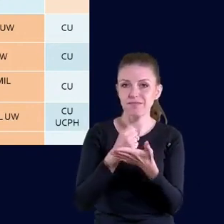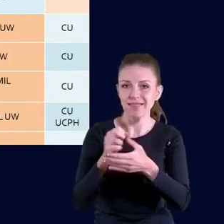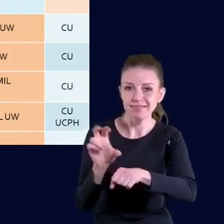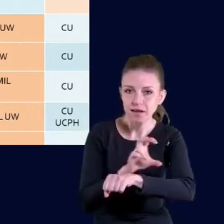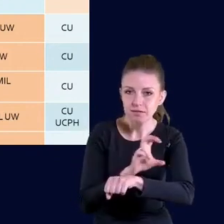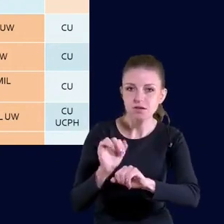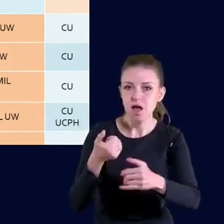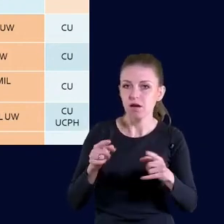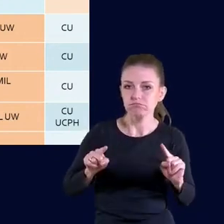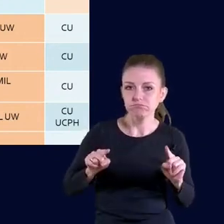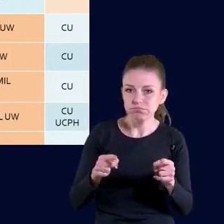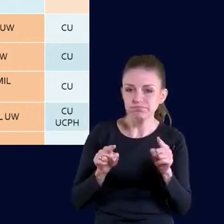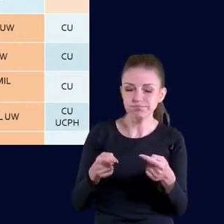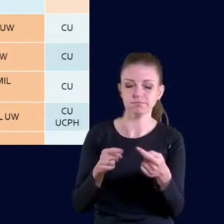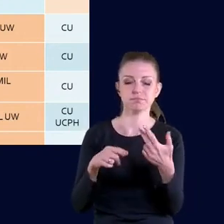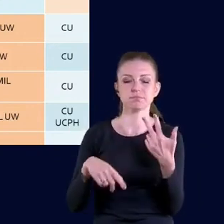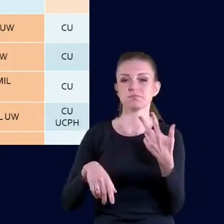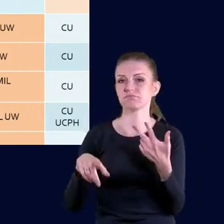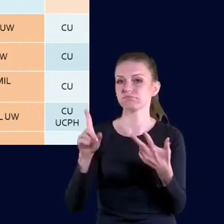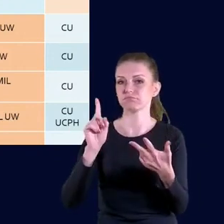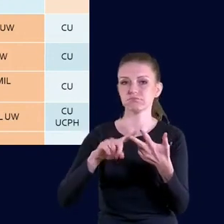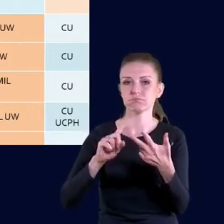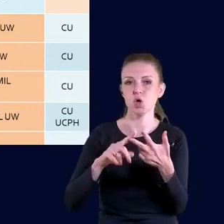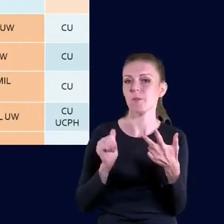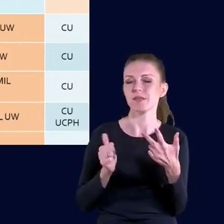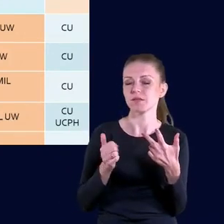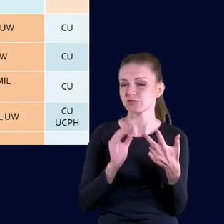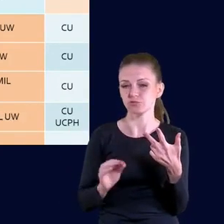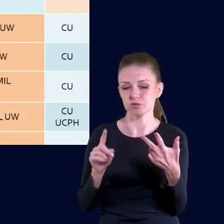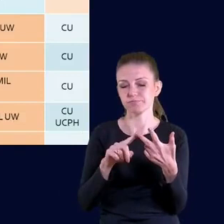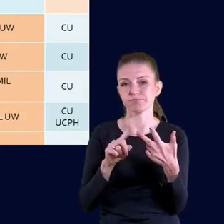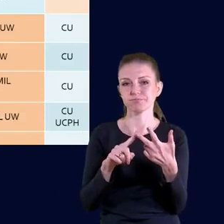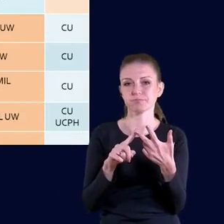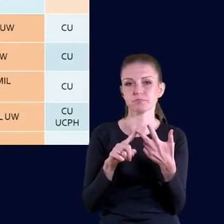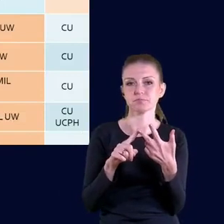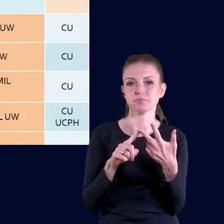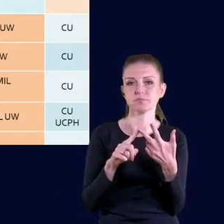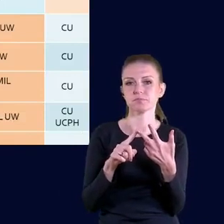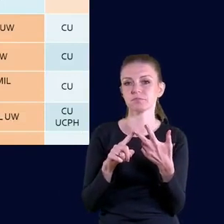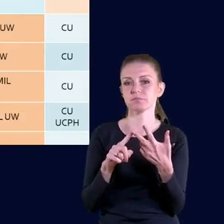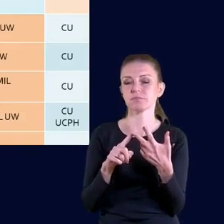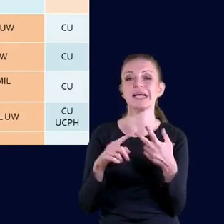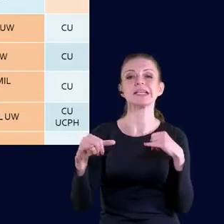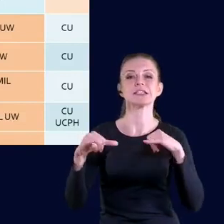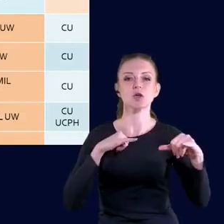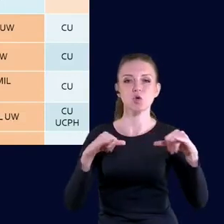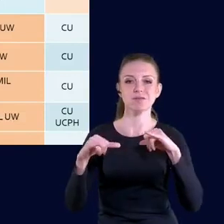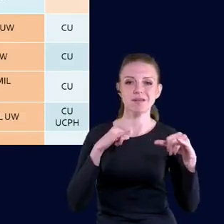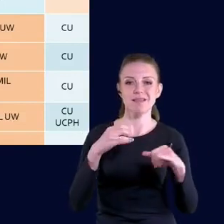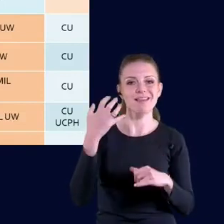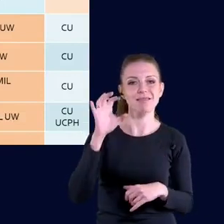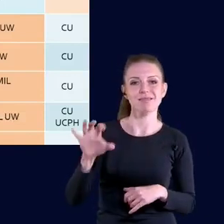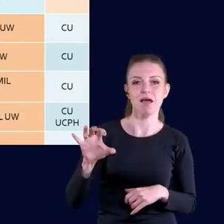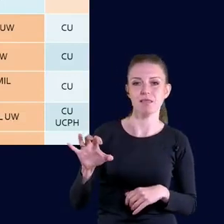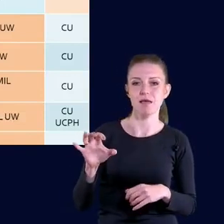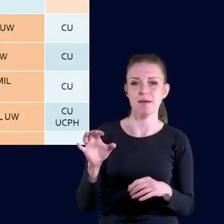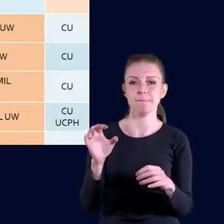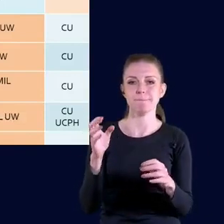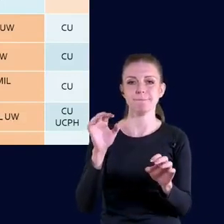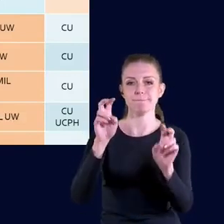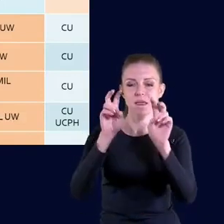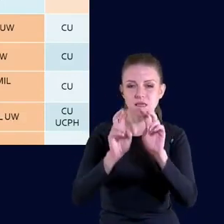organizacyjnych to jest to są kompetencje w zakresie zarządzania danymi badawczymi